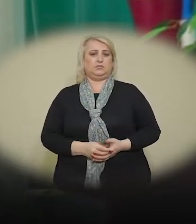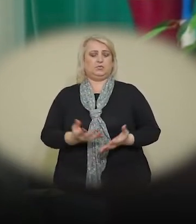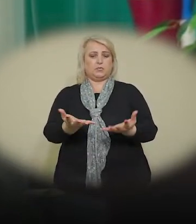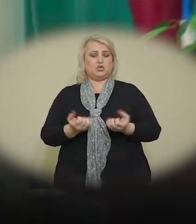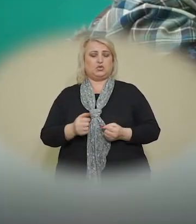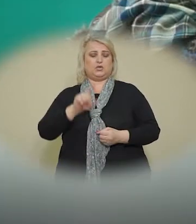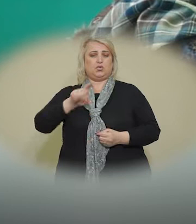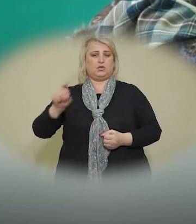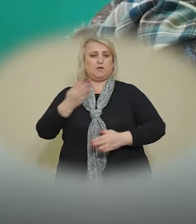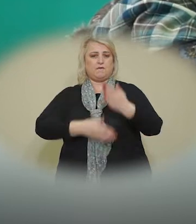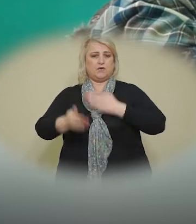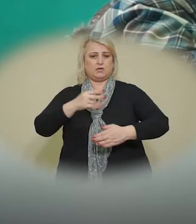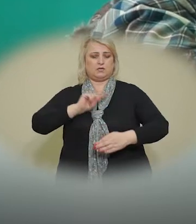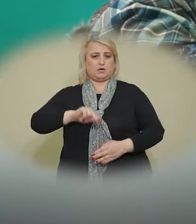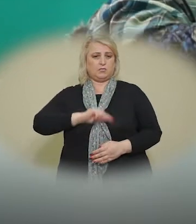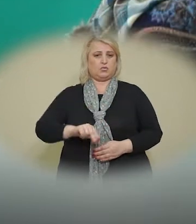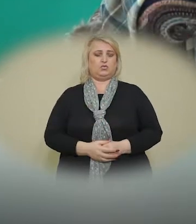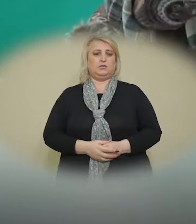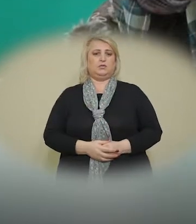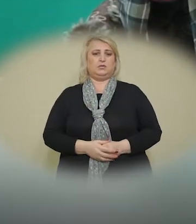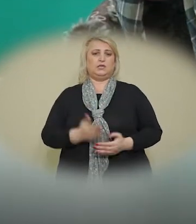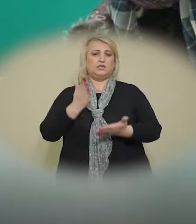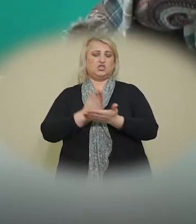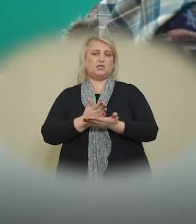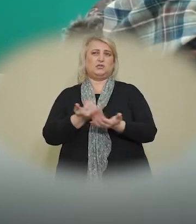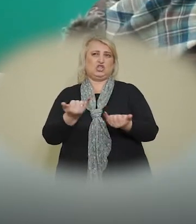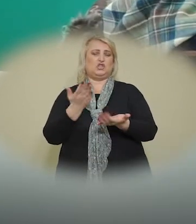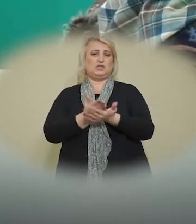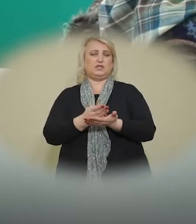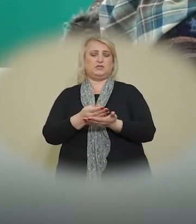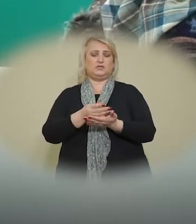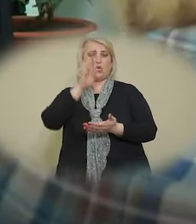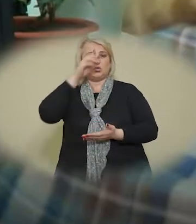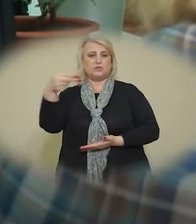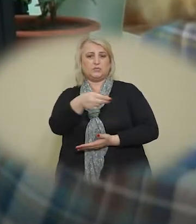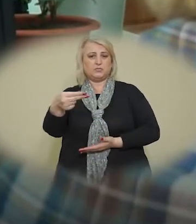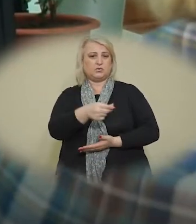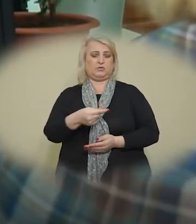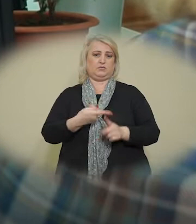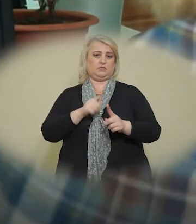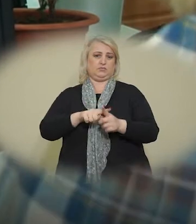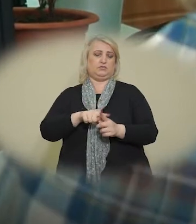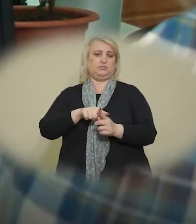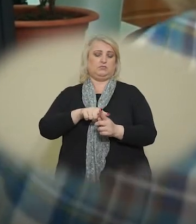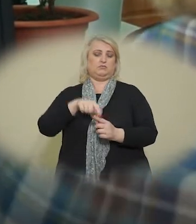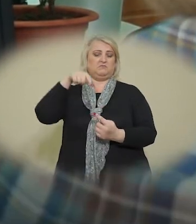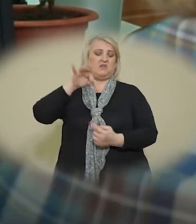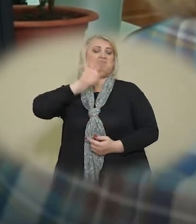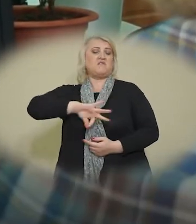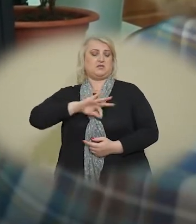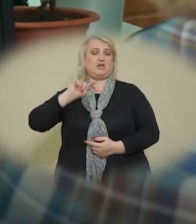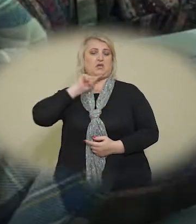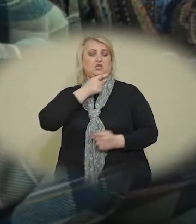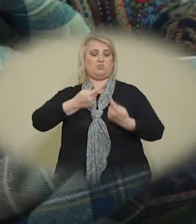clasa persoană cu dizabilități la lucru sunt acuma intru vizionând care i se